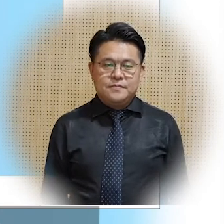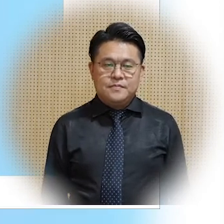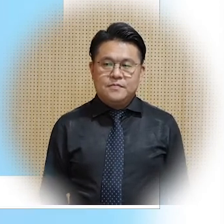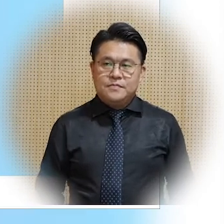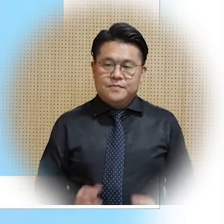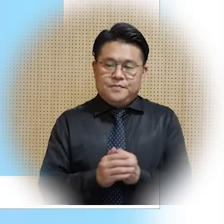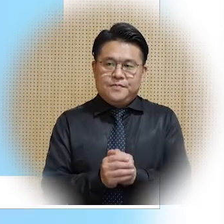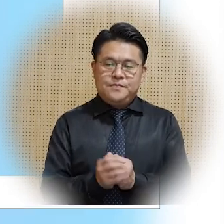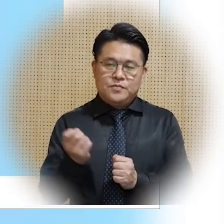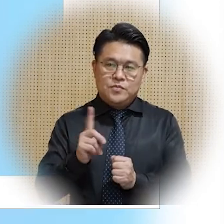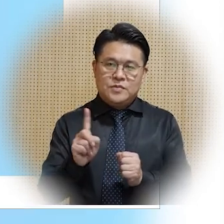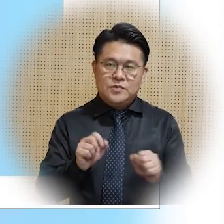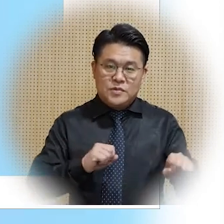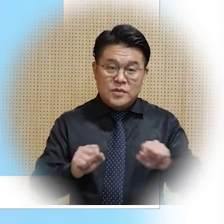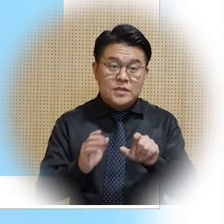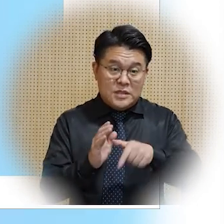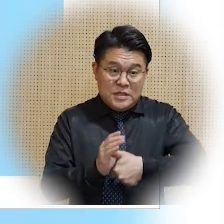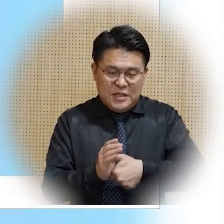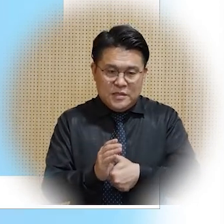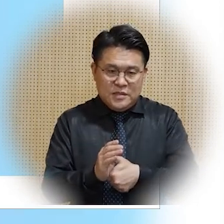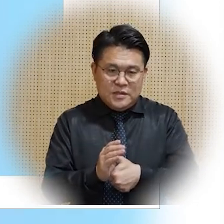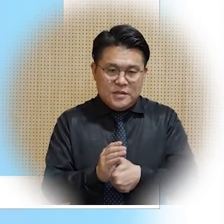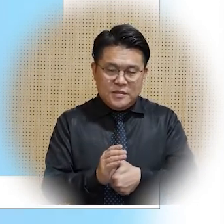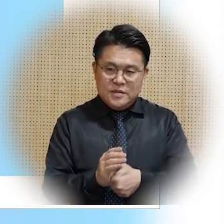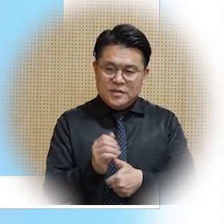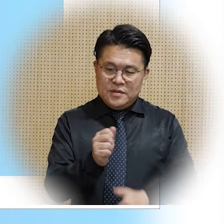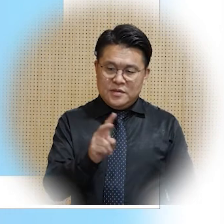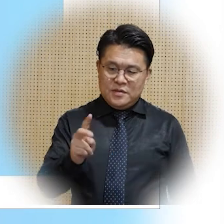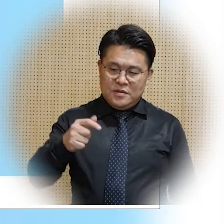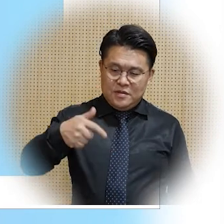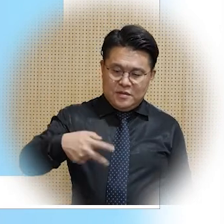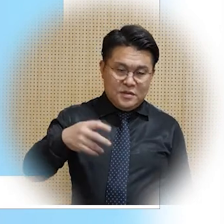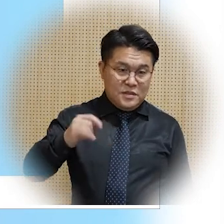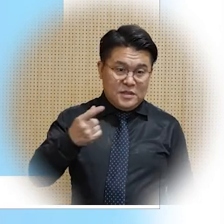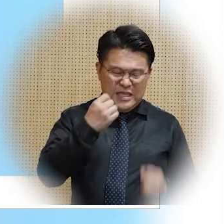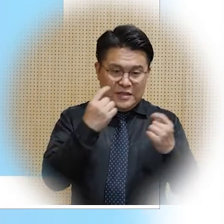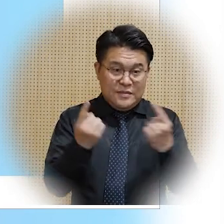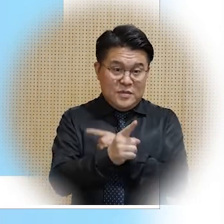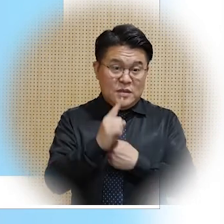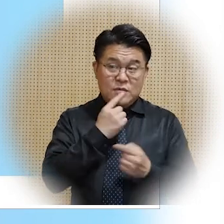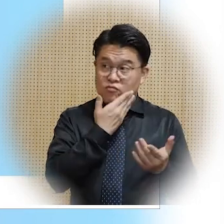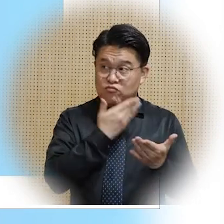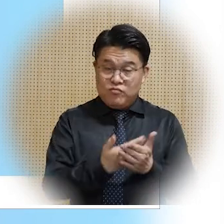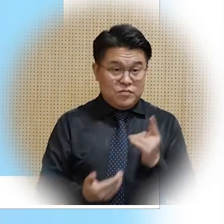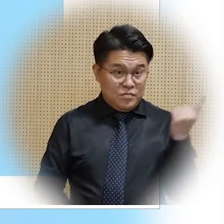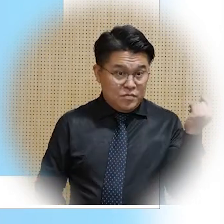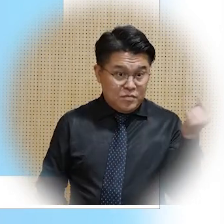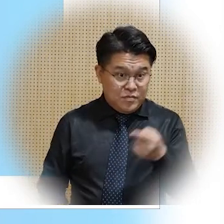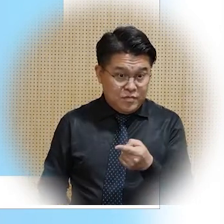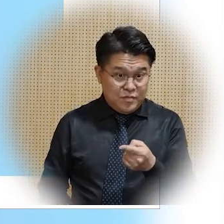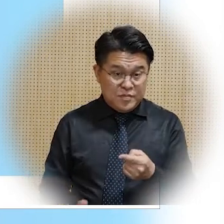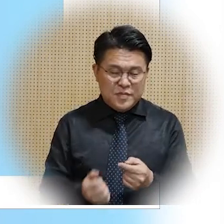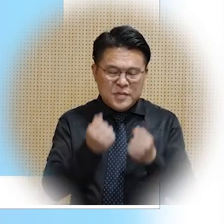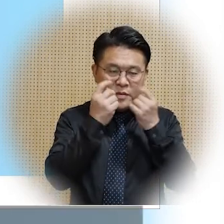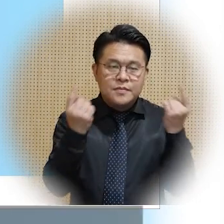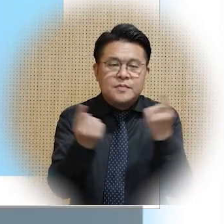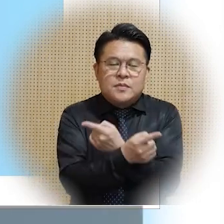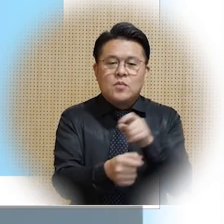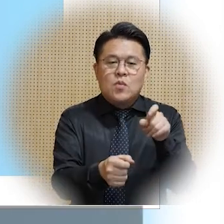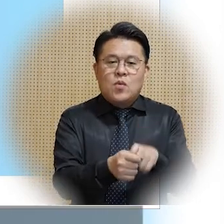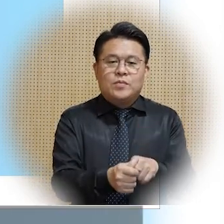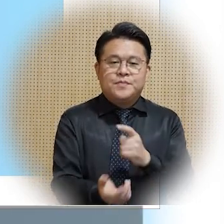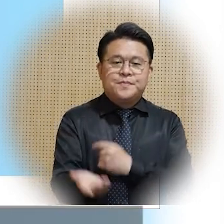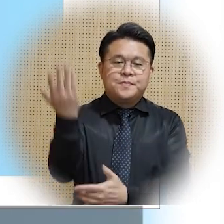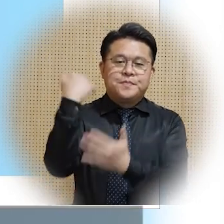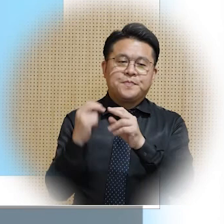것입니다. 사실은 뭐 어떤 일을 할 때 뭐 혁신, 뭐 이런 말들을 요즘엔 되게 중요하게 생각하죠.